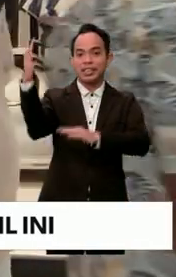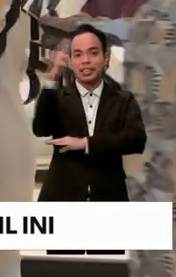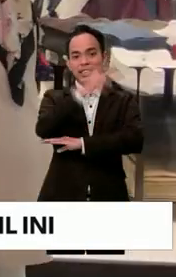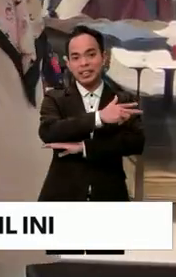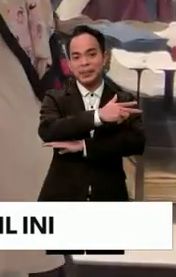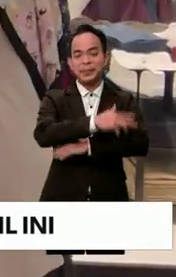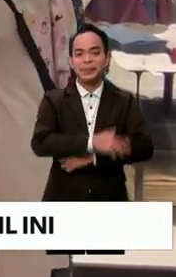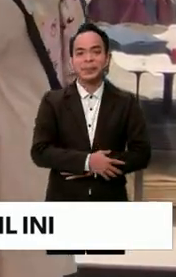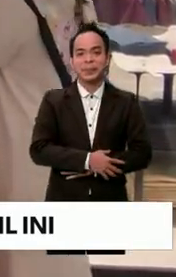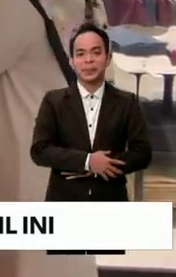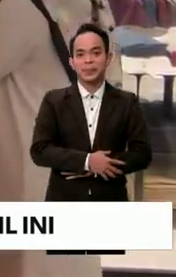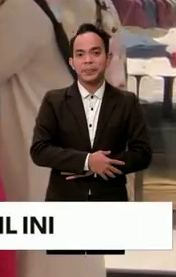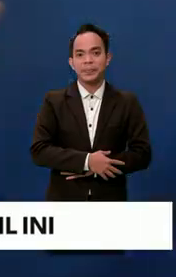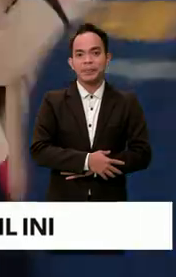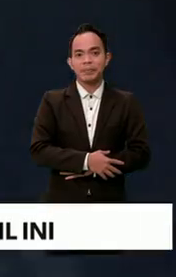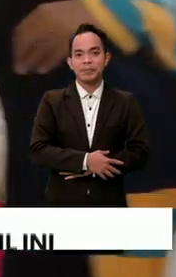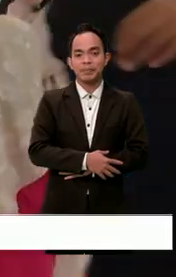ketiga